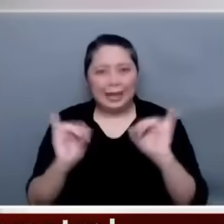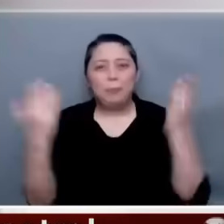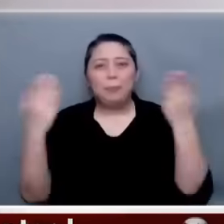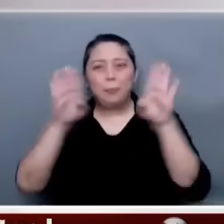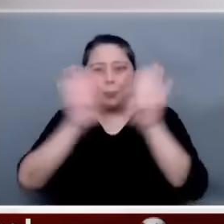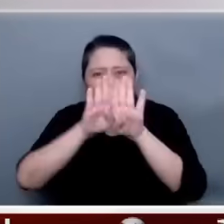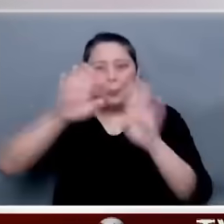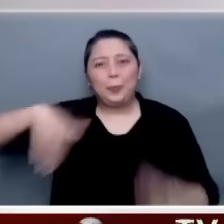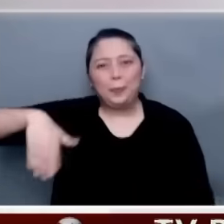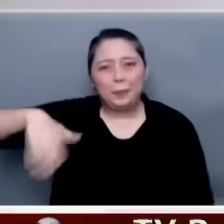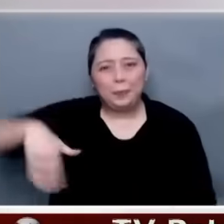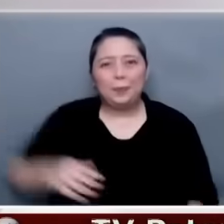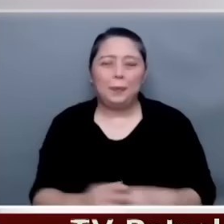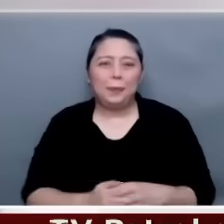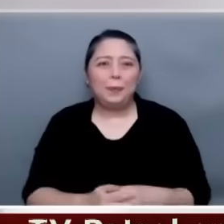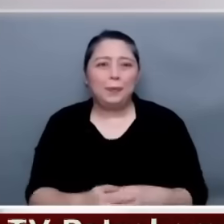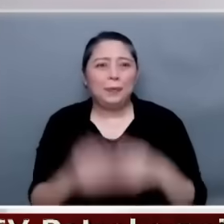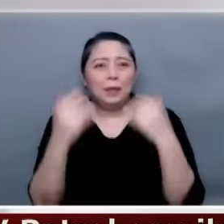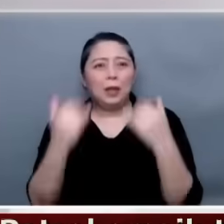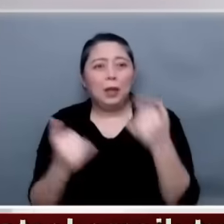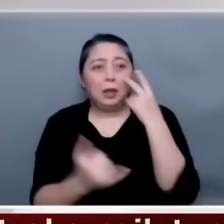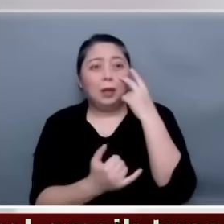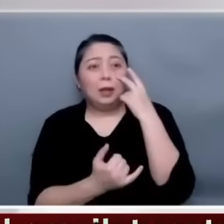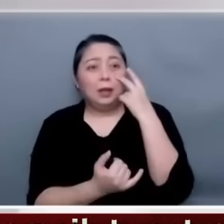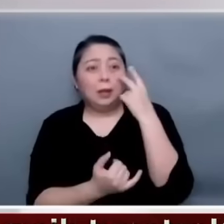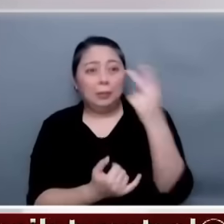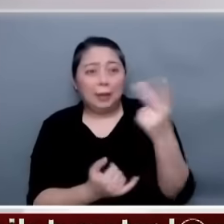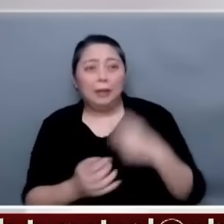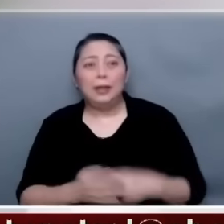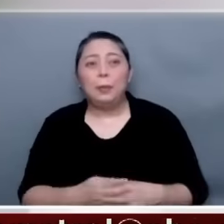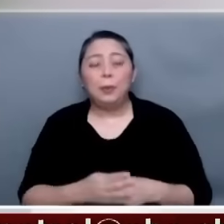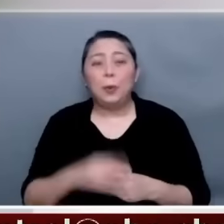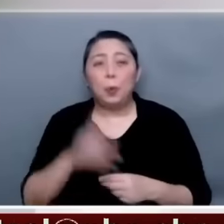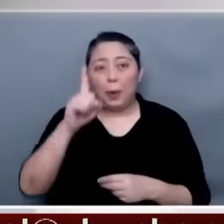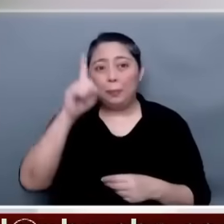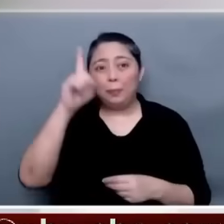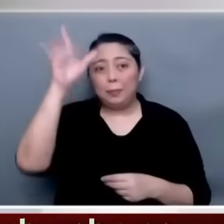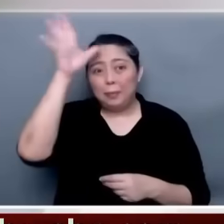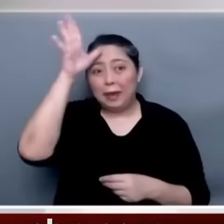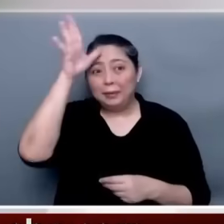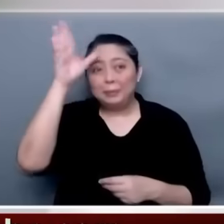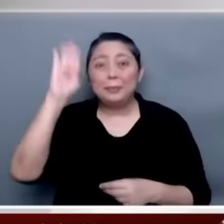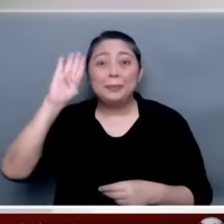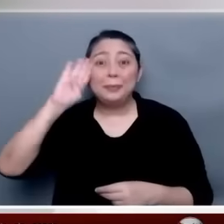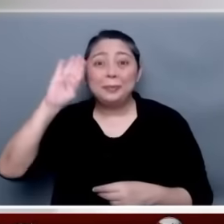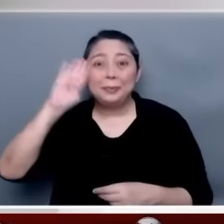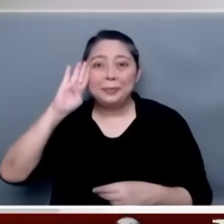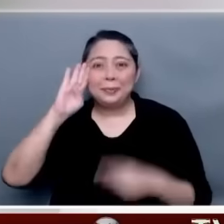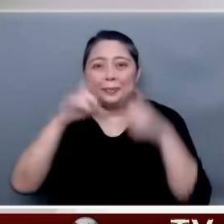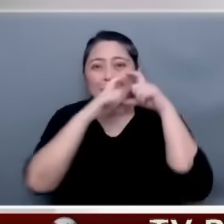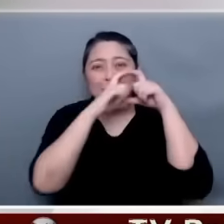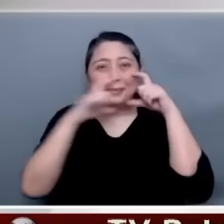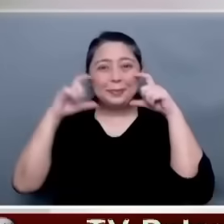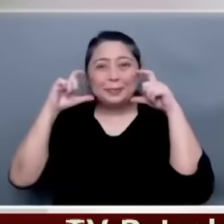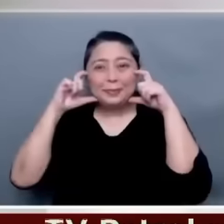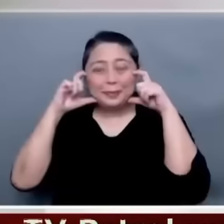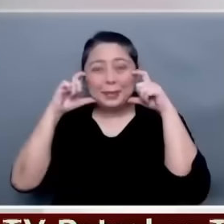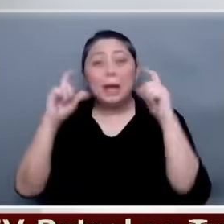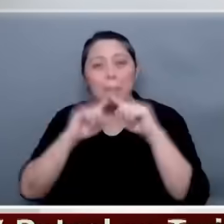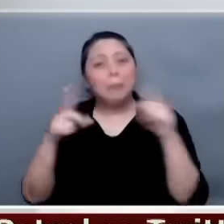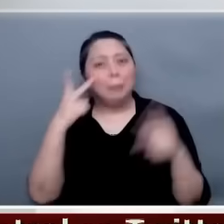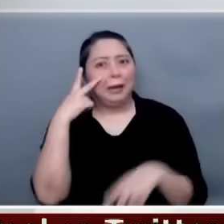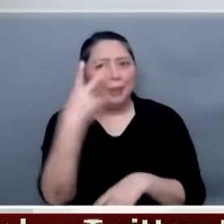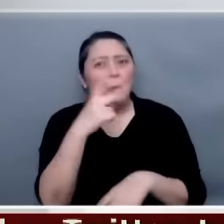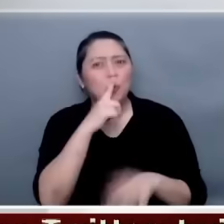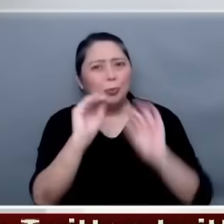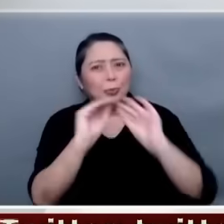Hindi maikubli ng face mask ni Mang Bayani ang kanyang saya dahil matapos ang halos 2 taon nakalabas na ulit siya.